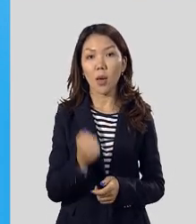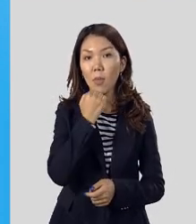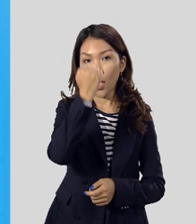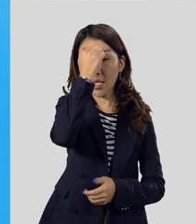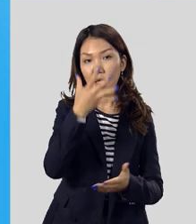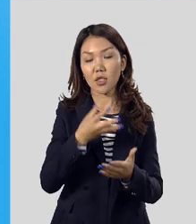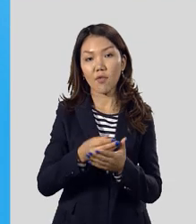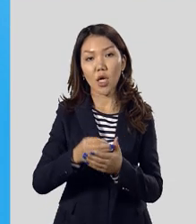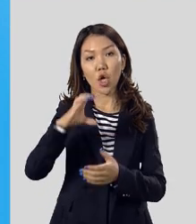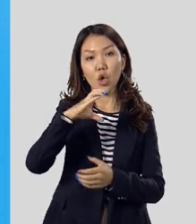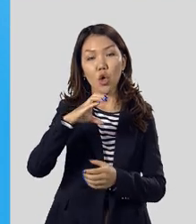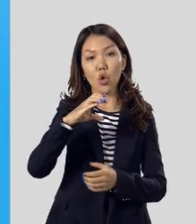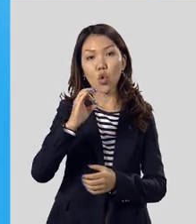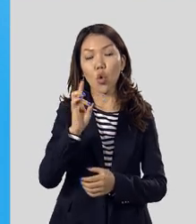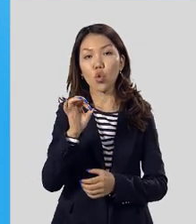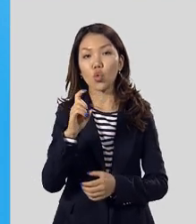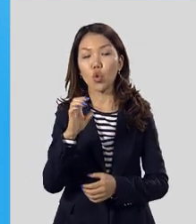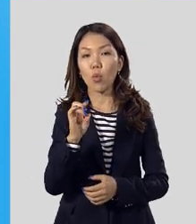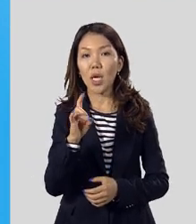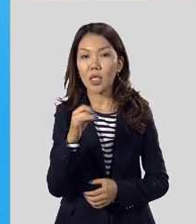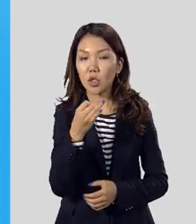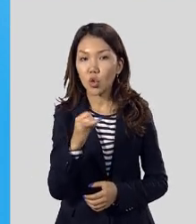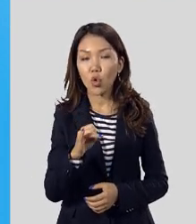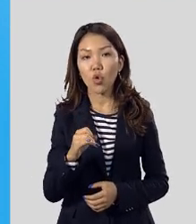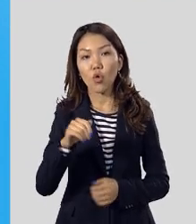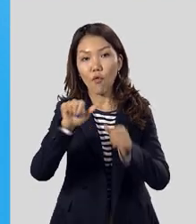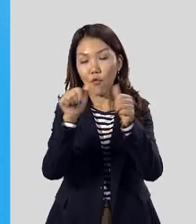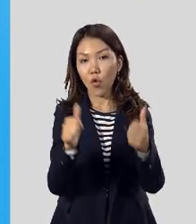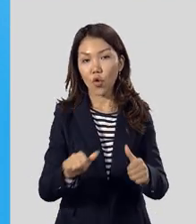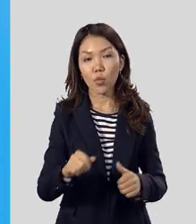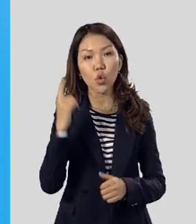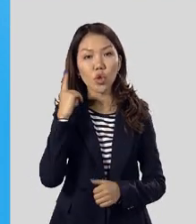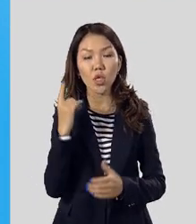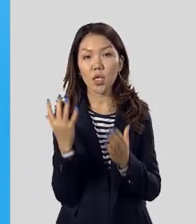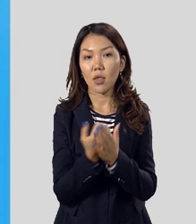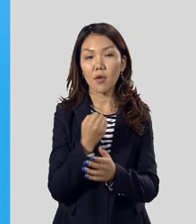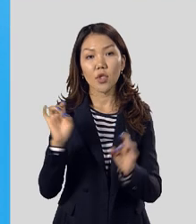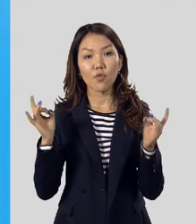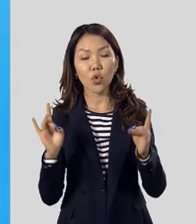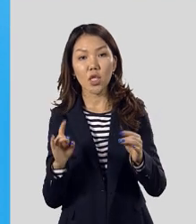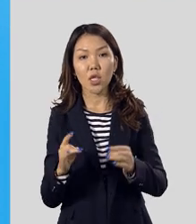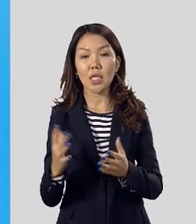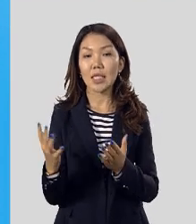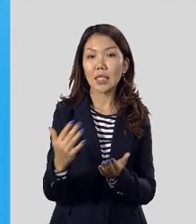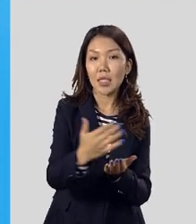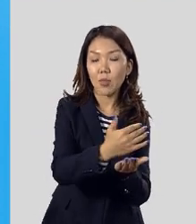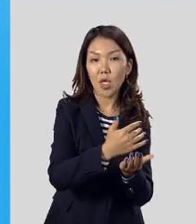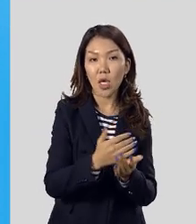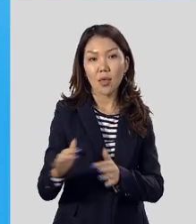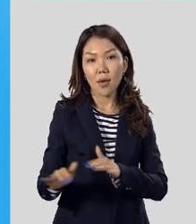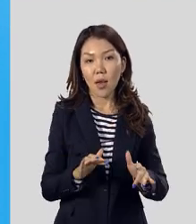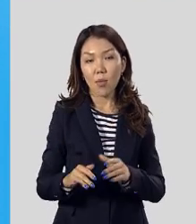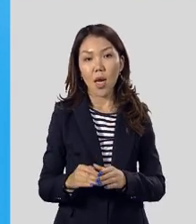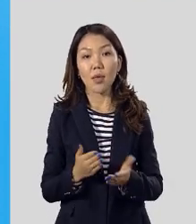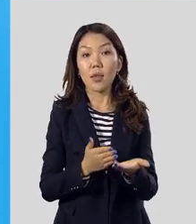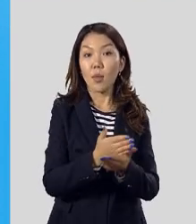своей конусообразной форме ушная раковина улавливает звуки, собирает колебания и направляет их